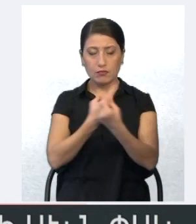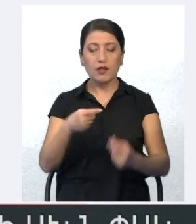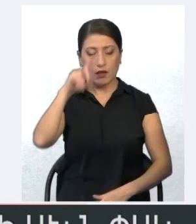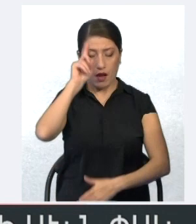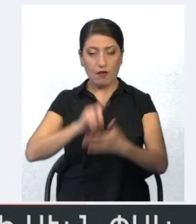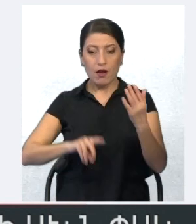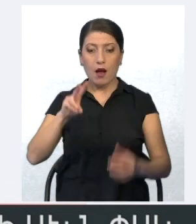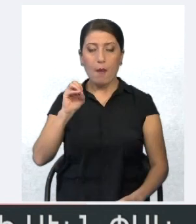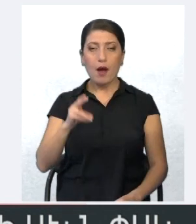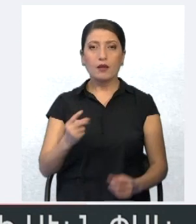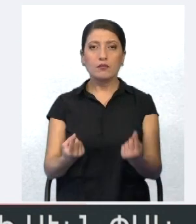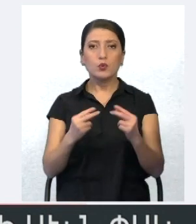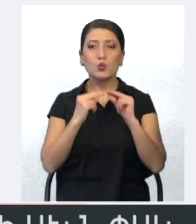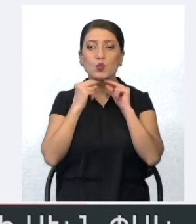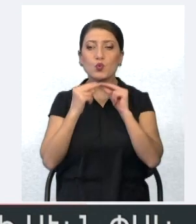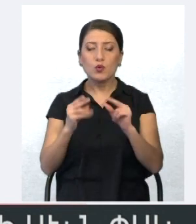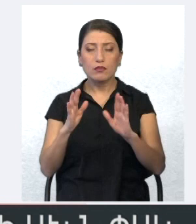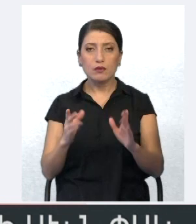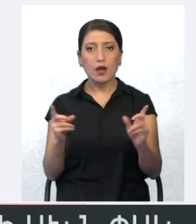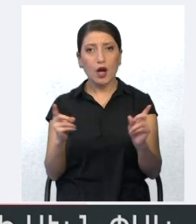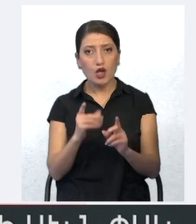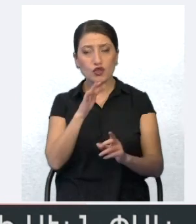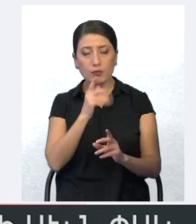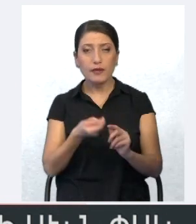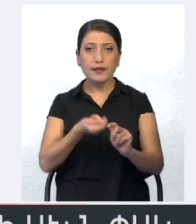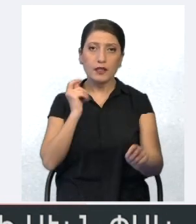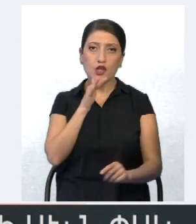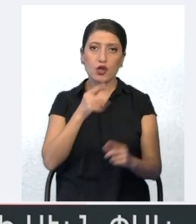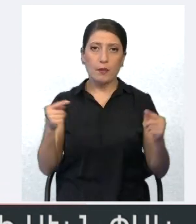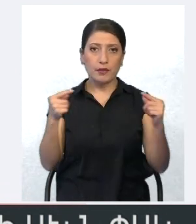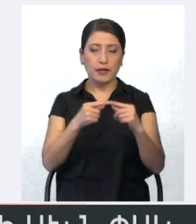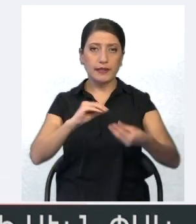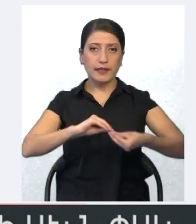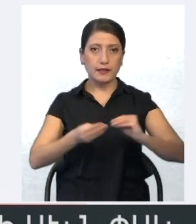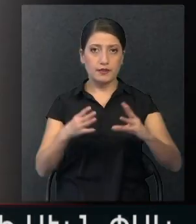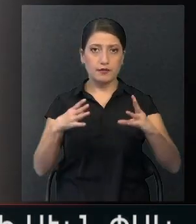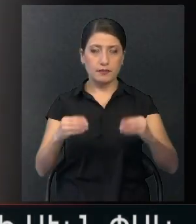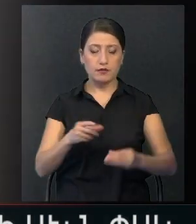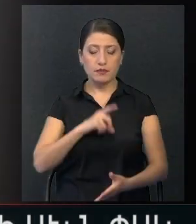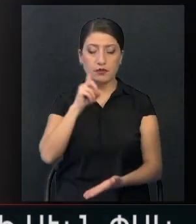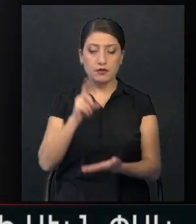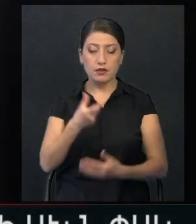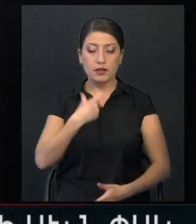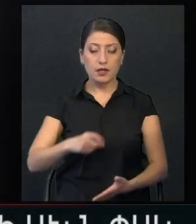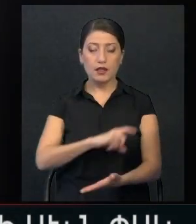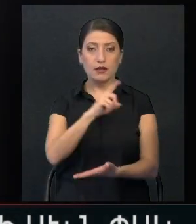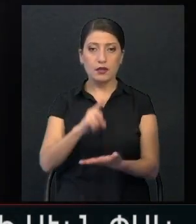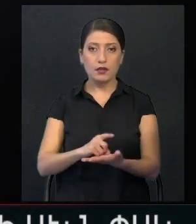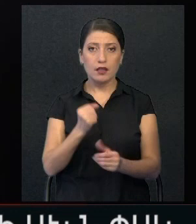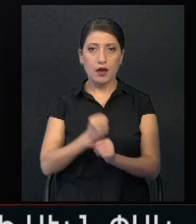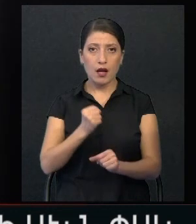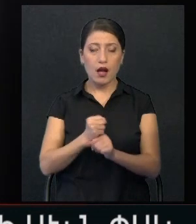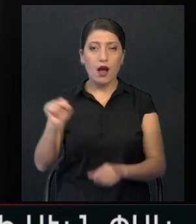մեծ ուշադրություն կդարձնի թե կարճաժամկետ, թե երկարաժամկետ խնդիրների լուծմանը, կատարելով իր պարտականությունները։